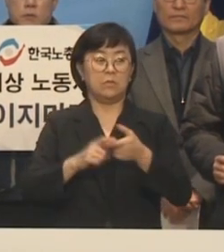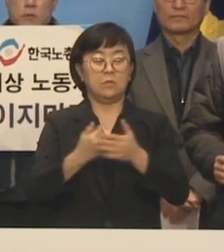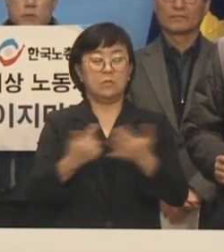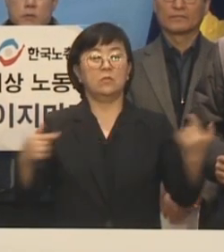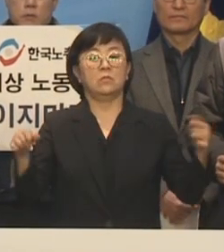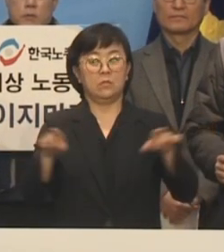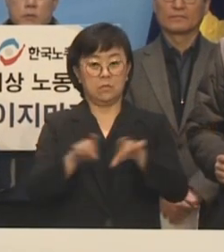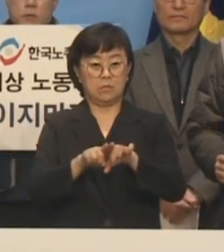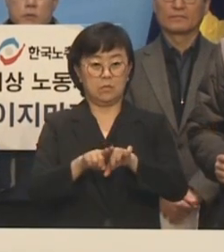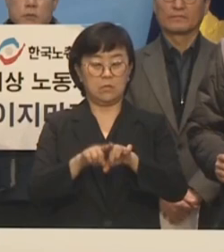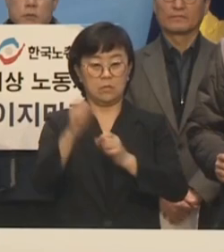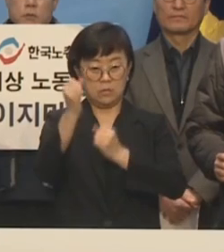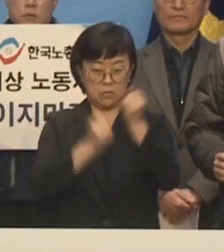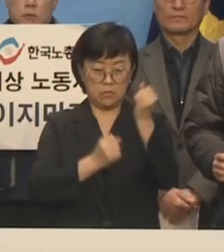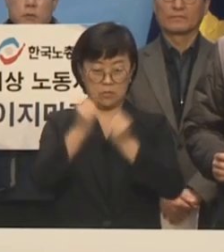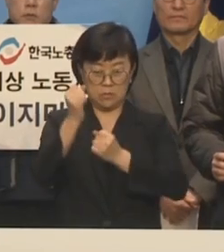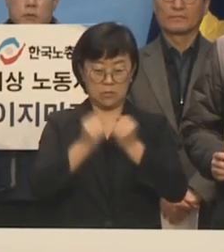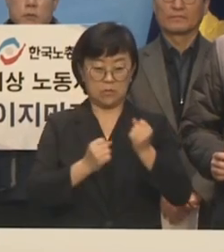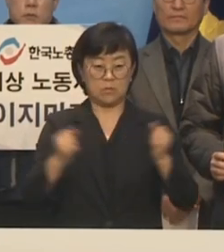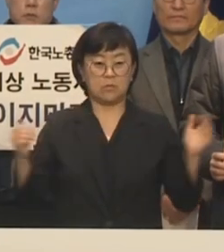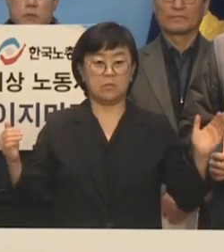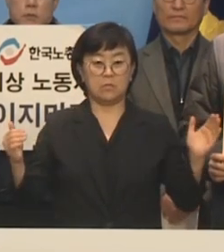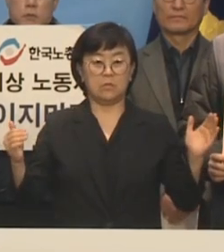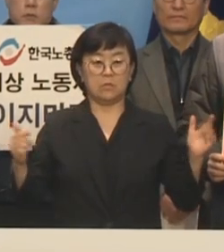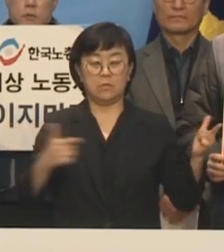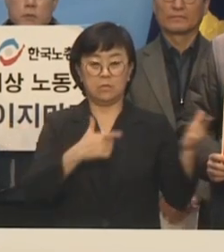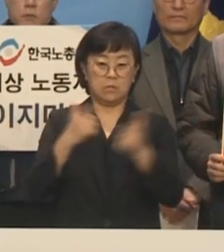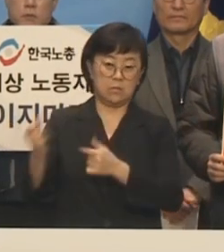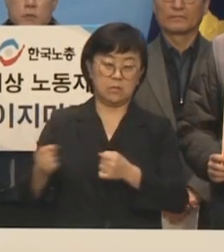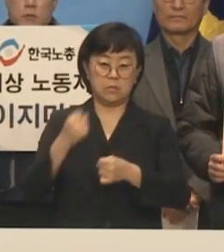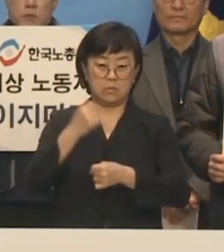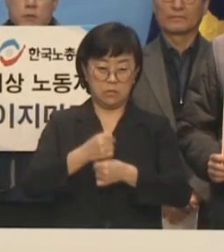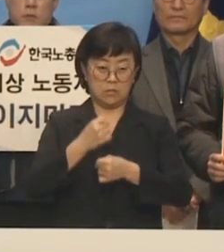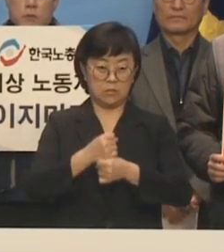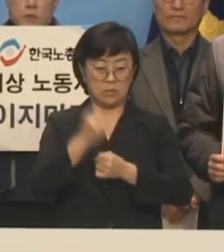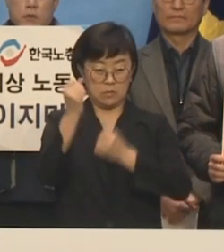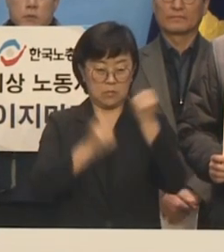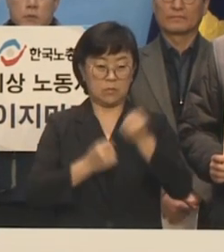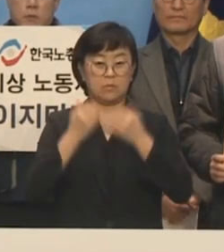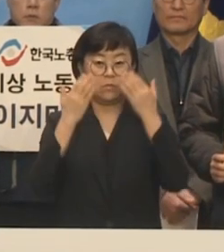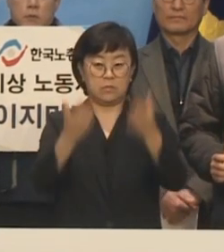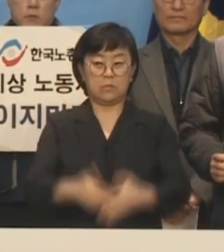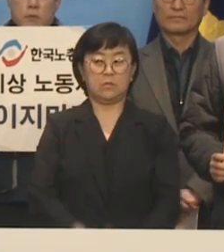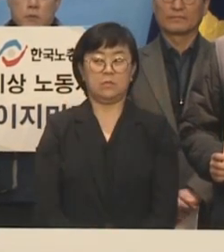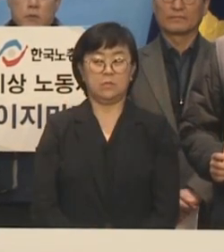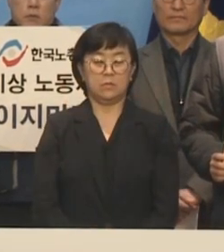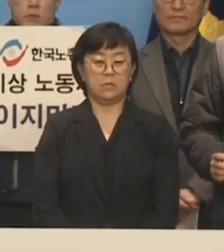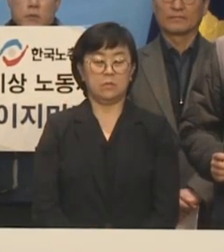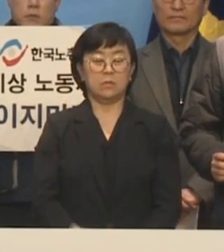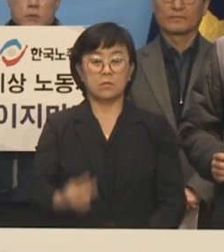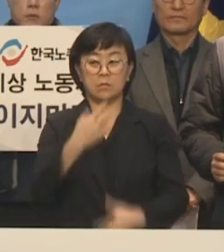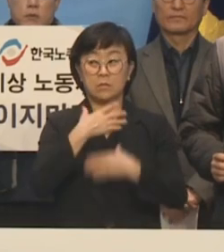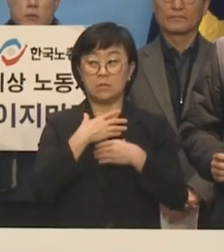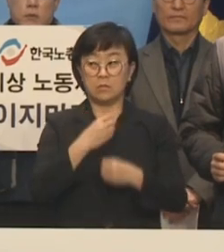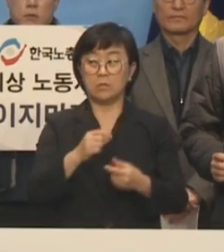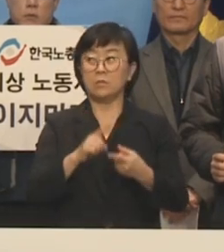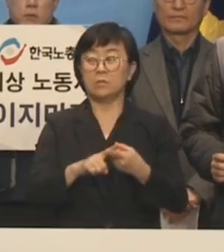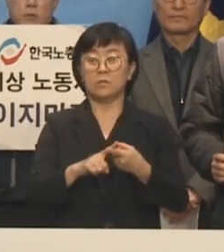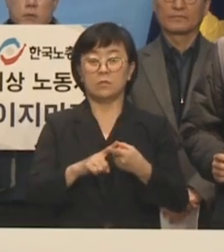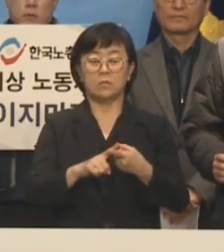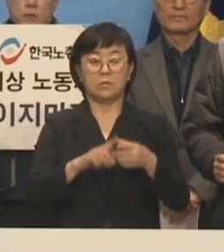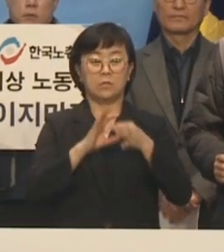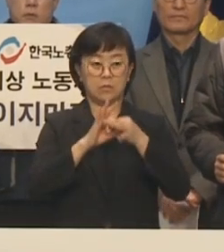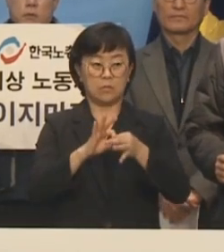함께 기자회견문을 일동으로 작성했다는 것을 말씀드리겠습니다. 생명과 안전에